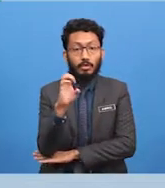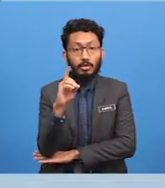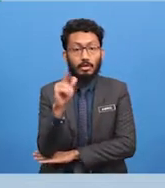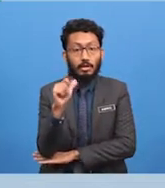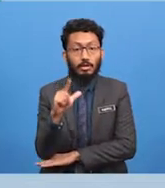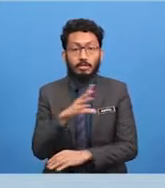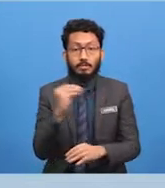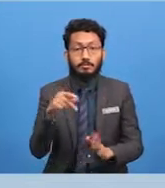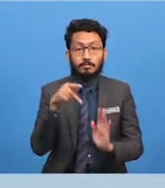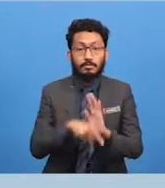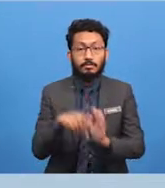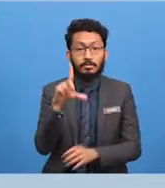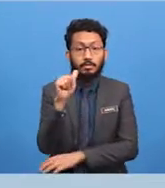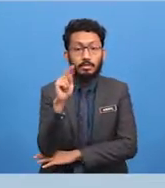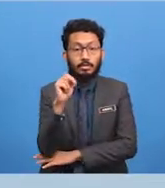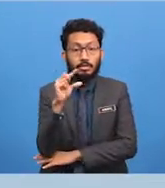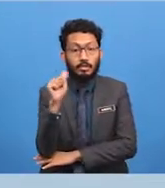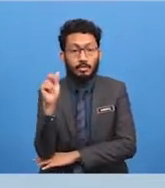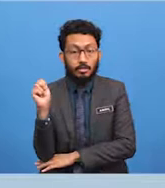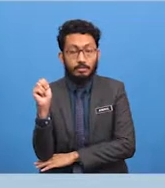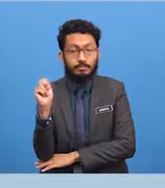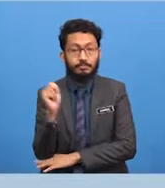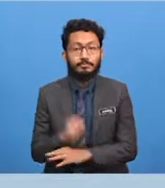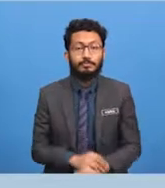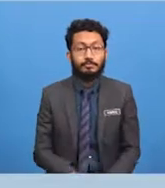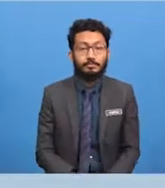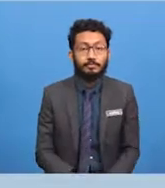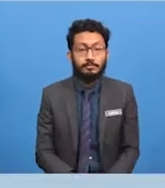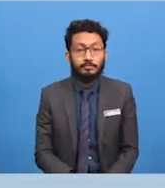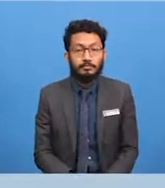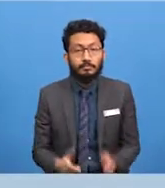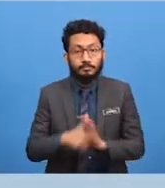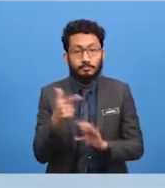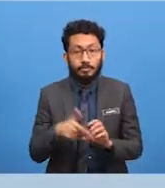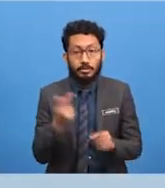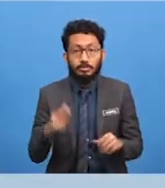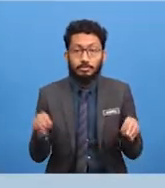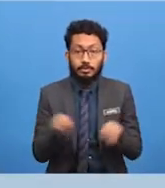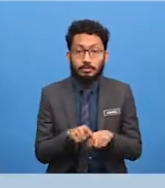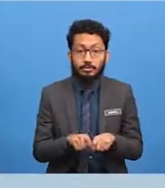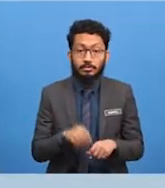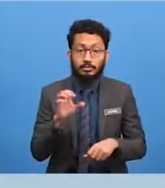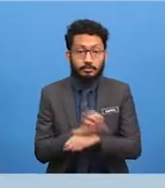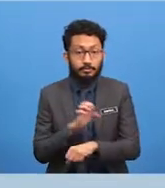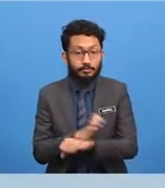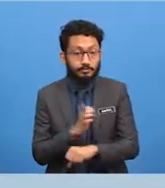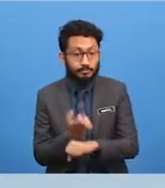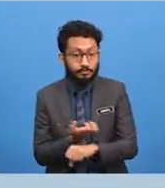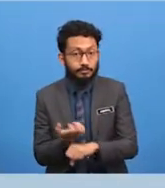pelanggan. Dan persekitaran luaran organisasi pula seperti ekonomi,